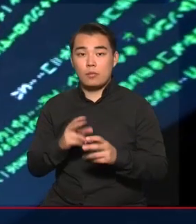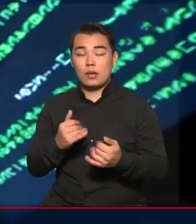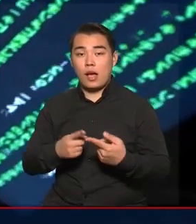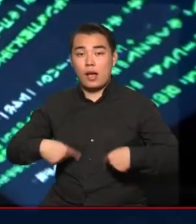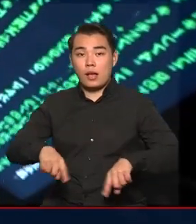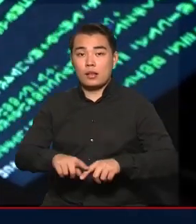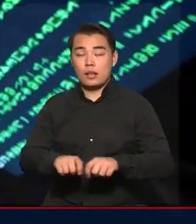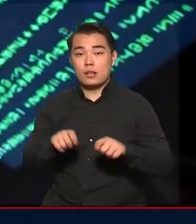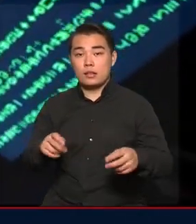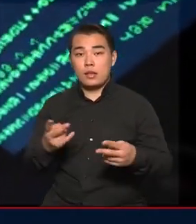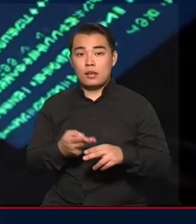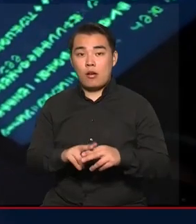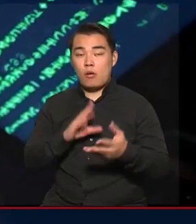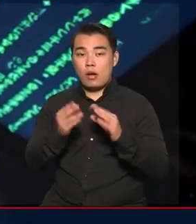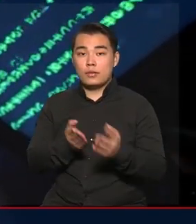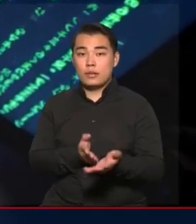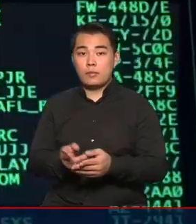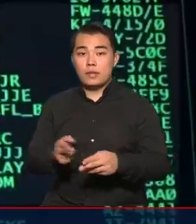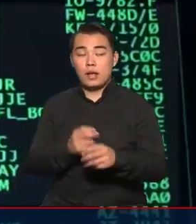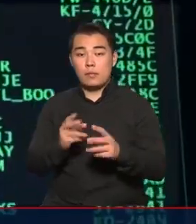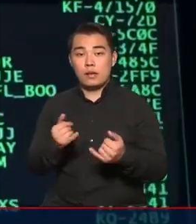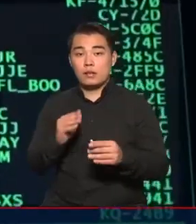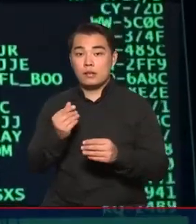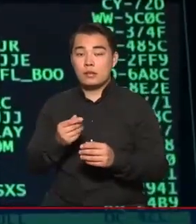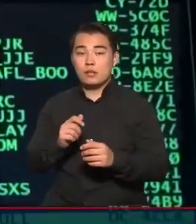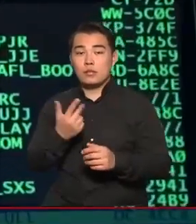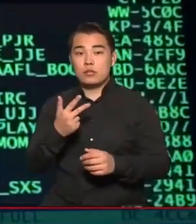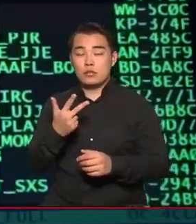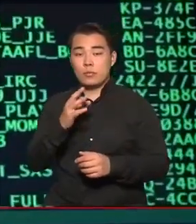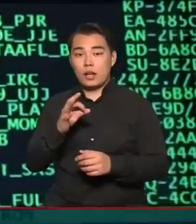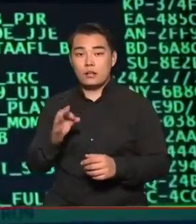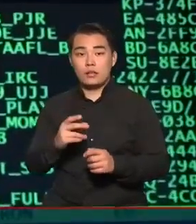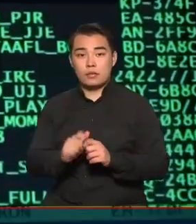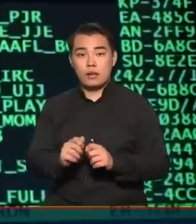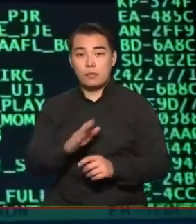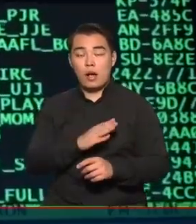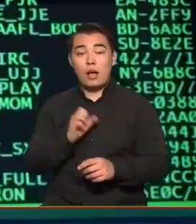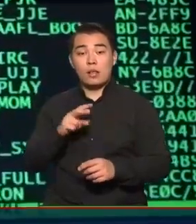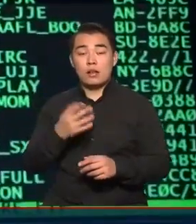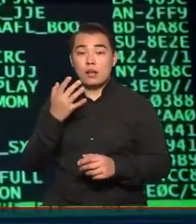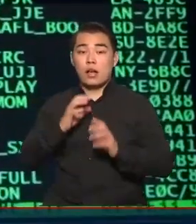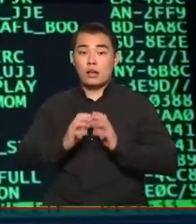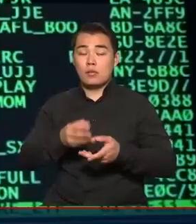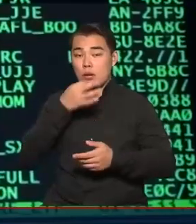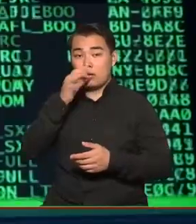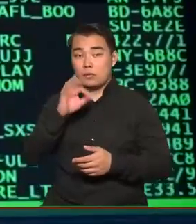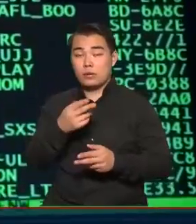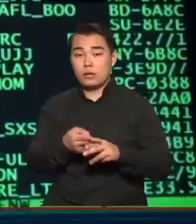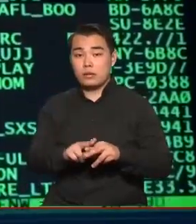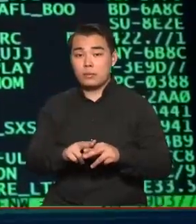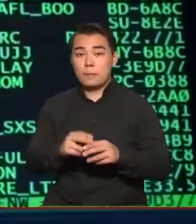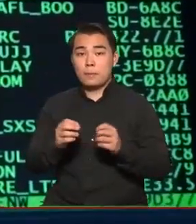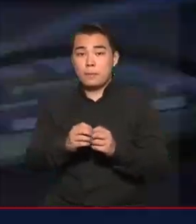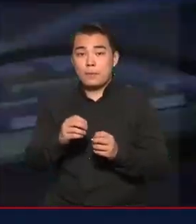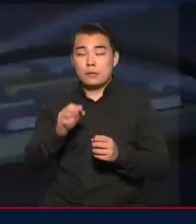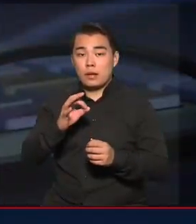агенттігі құрылу керек. Сондай осы саланың қауіпсіздігіне бюджеттен небәрі 3% қаржы бөлінеді. Ал әлемдік тәжірибеде оның көлемі